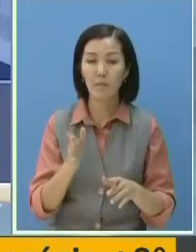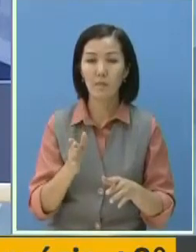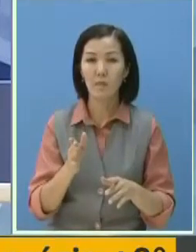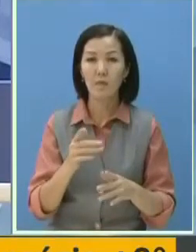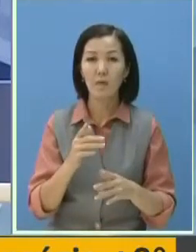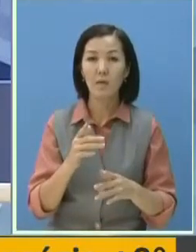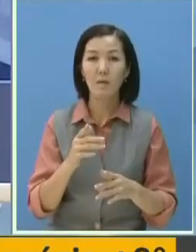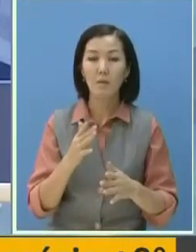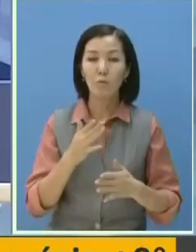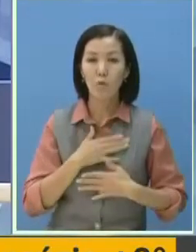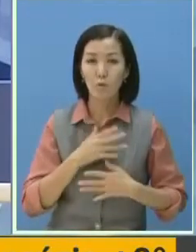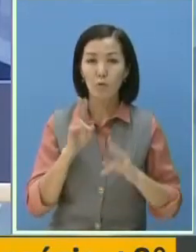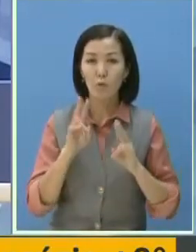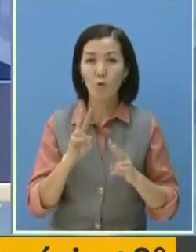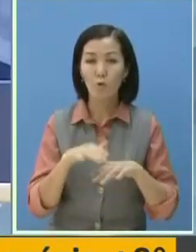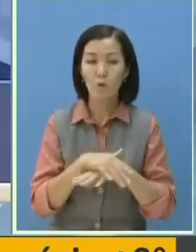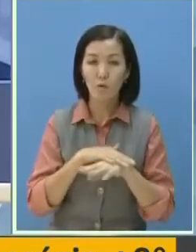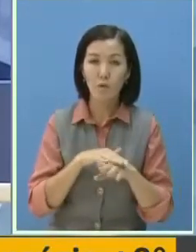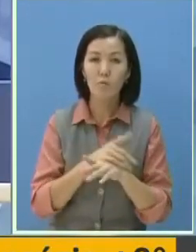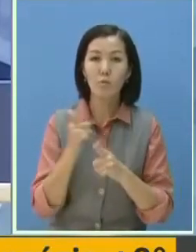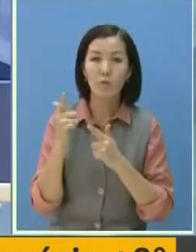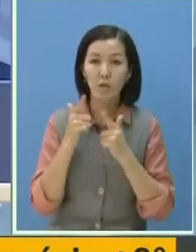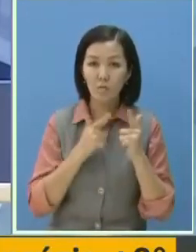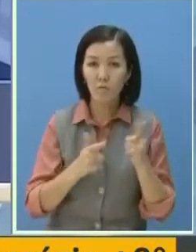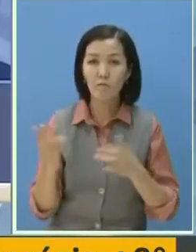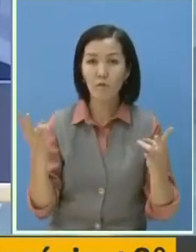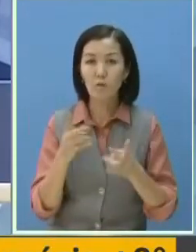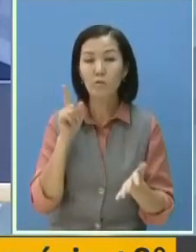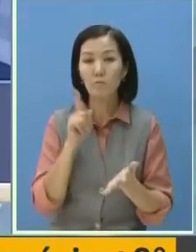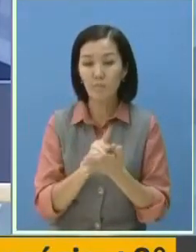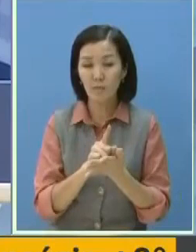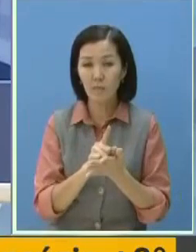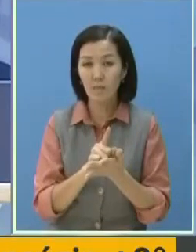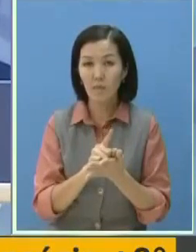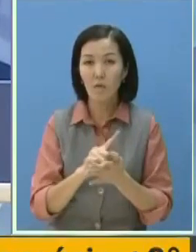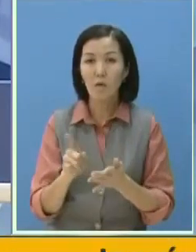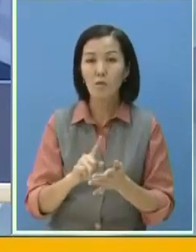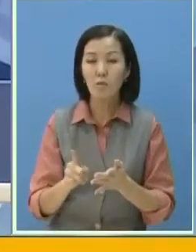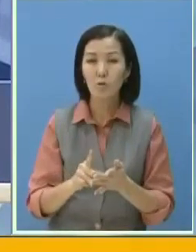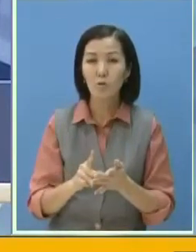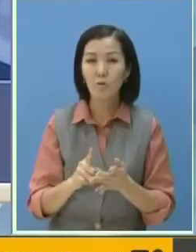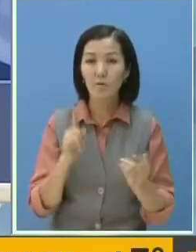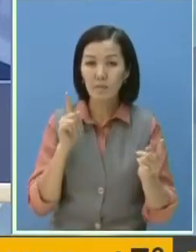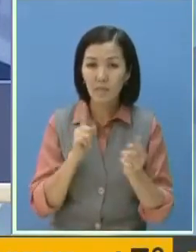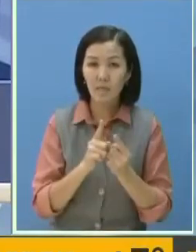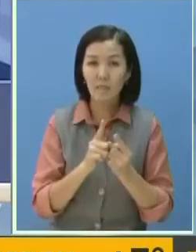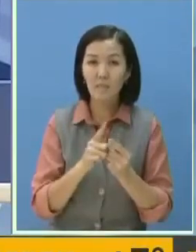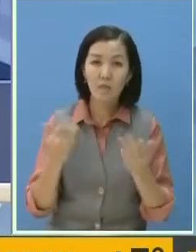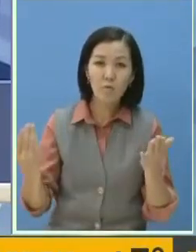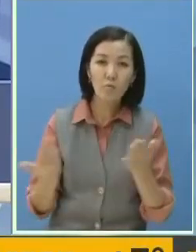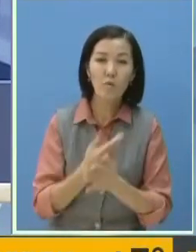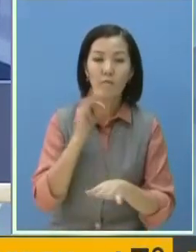да, то есть получается, что именно эти болезни, цивилизации, не инфекционные болезни, и нас, в общем-то, не вирус убивает, а